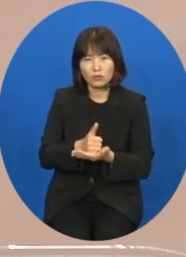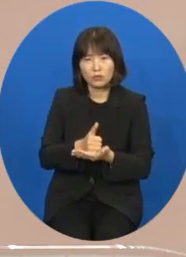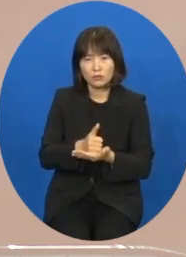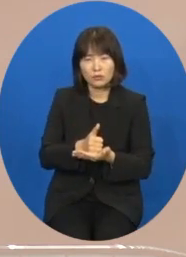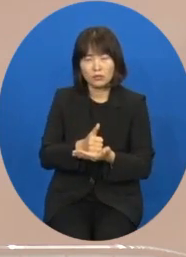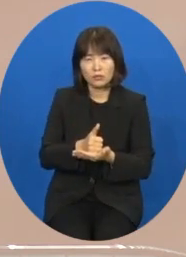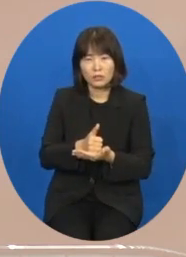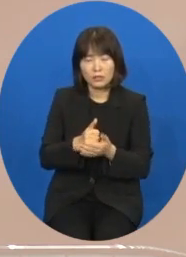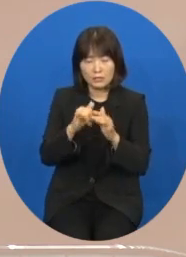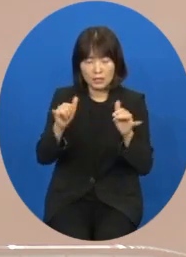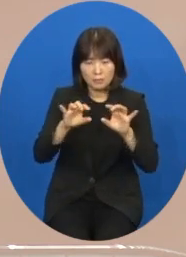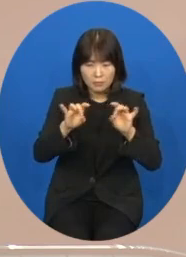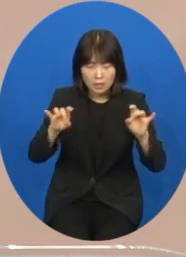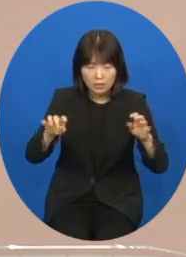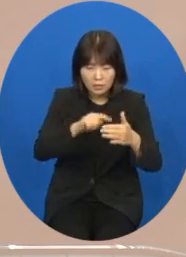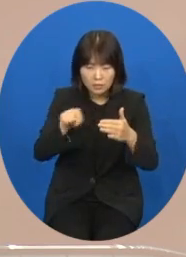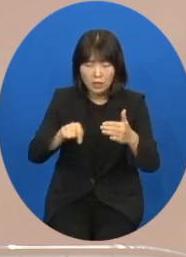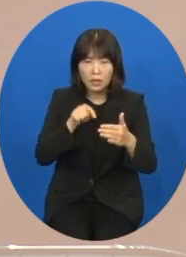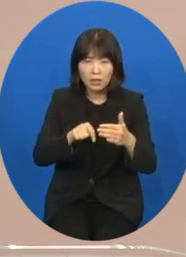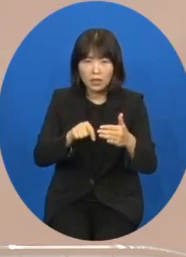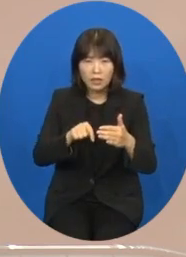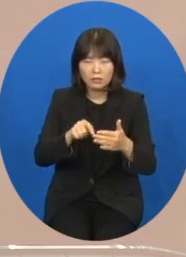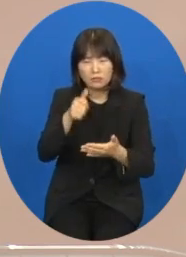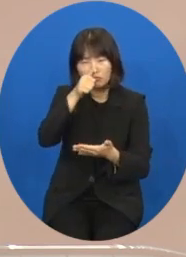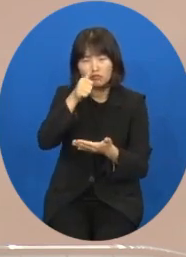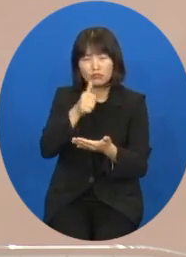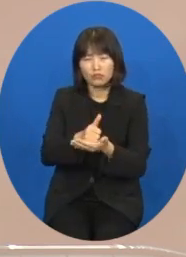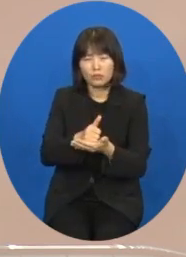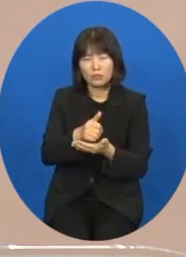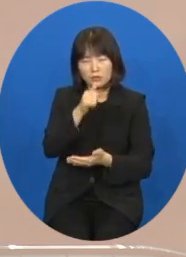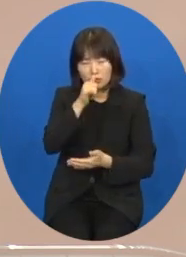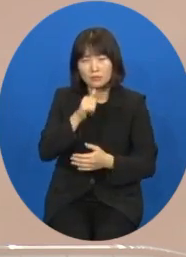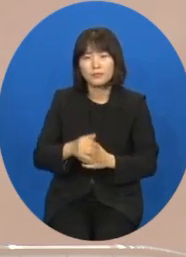사람들마다 다 그 속에 그런 죄가 있어요.